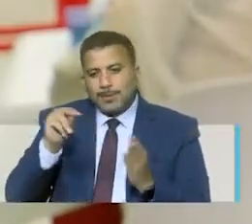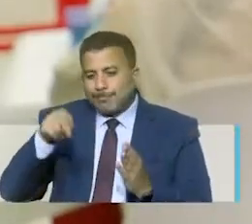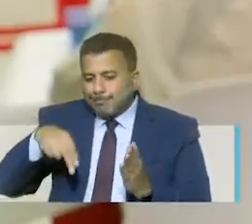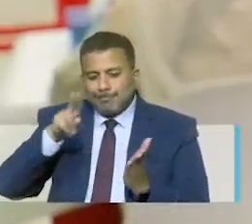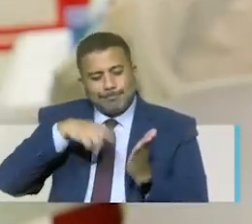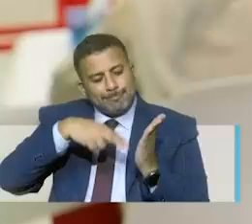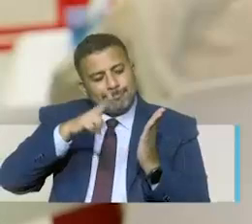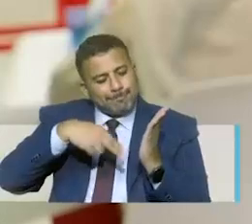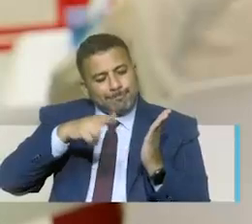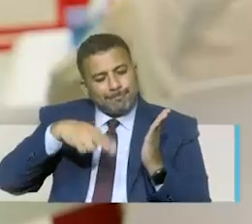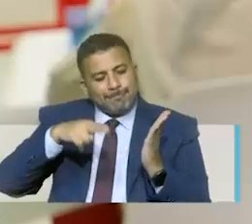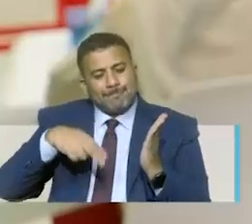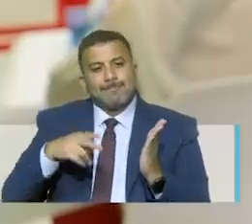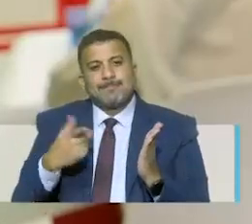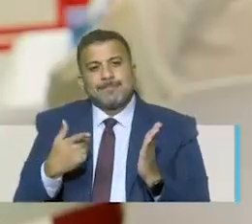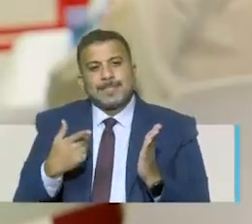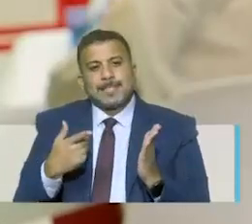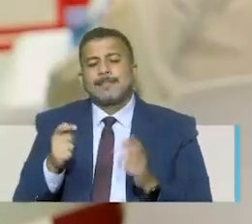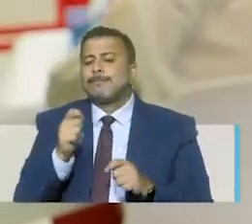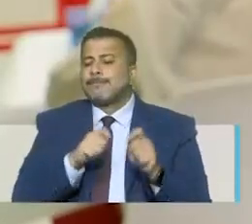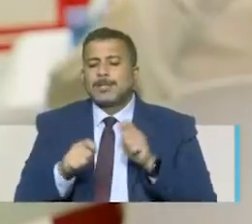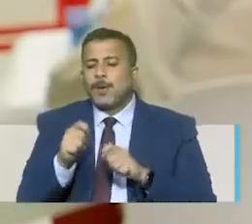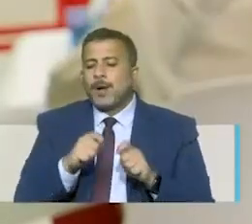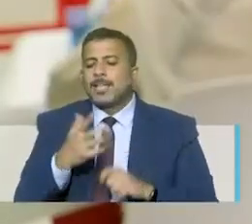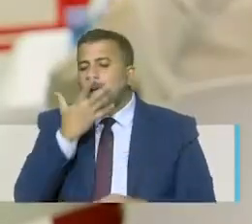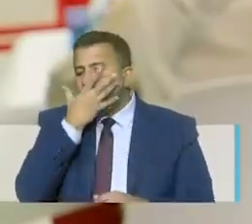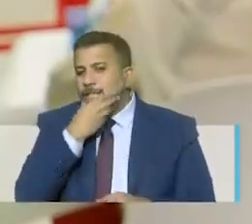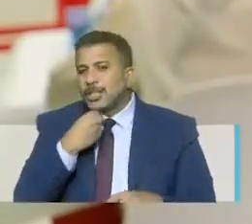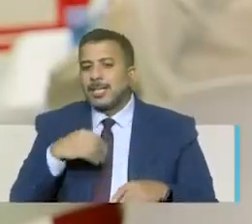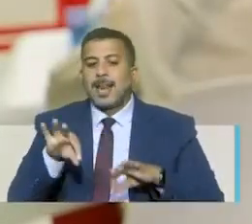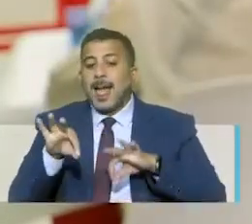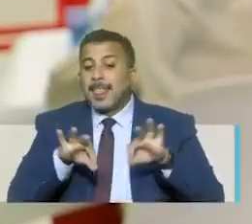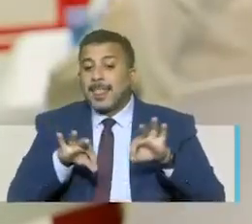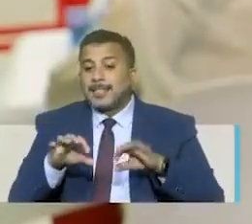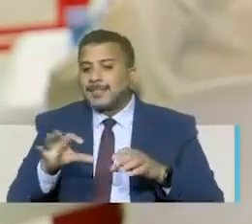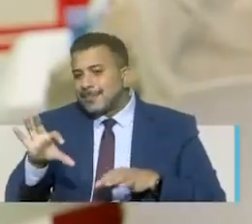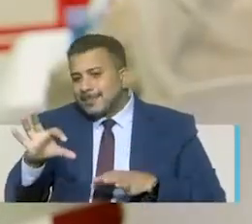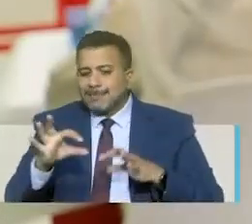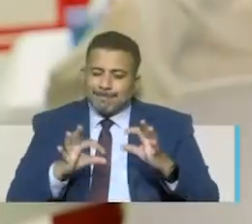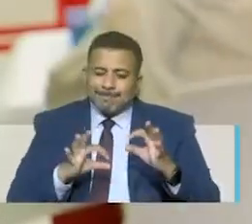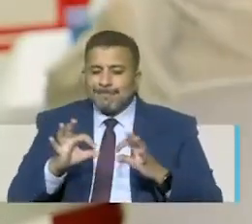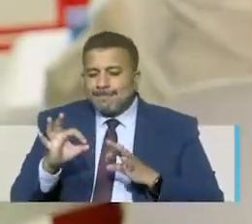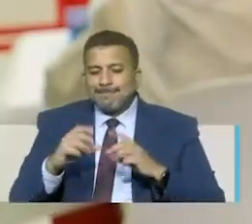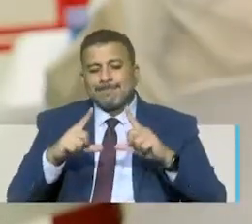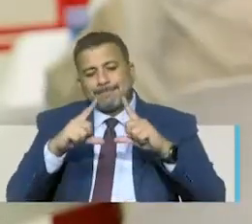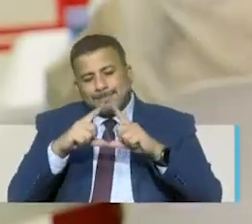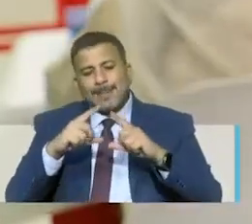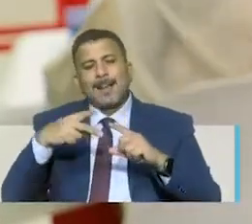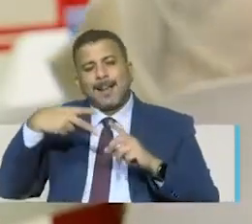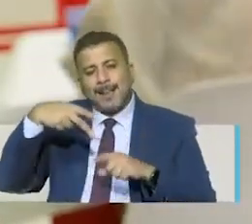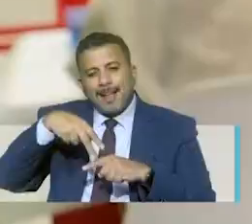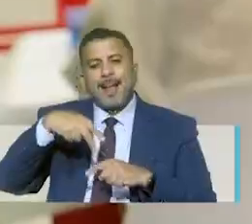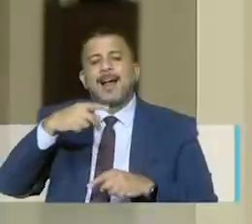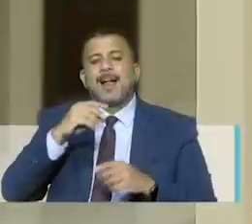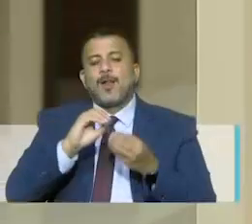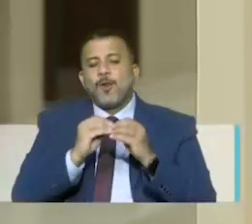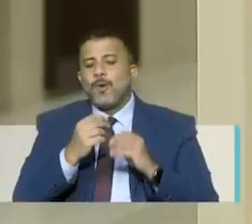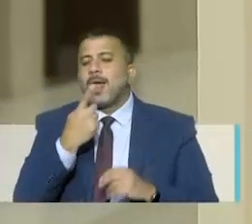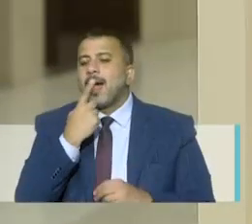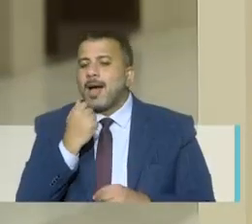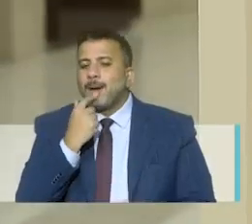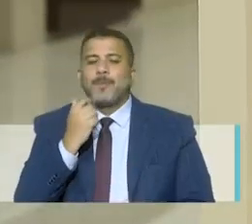الألوان وسويت الأشكال الهندسية واستخدمت الألوان اللون الأحمر